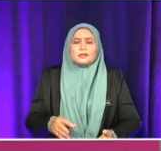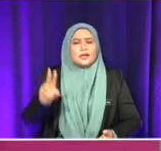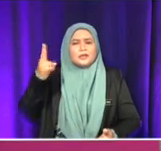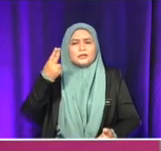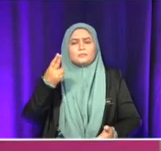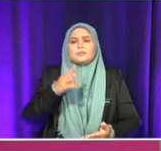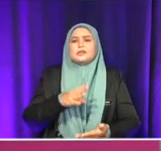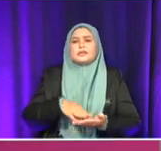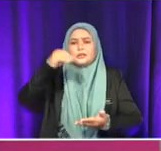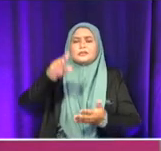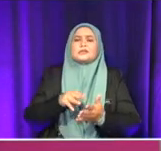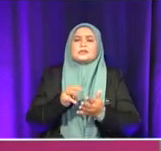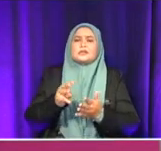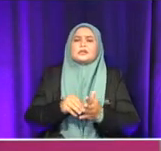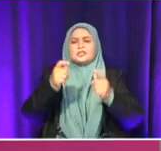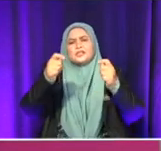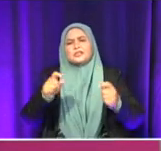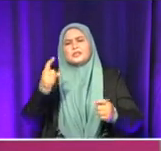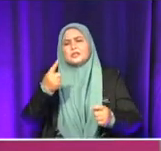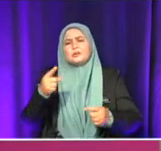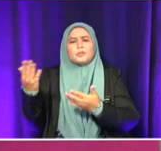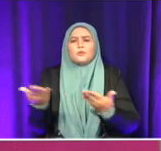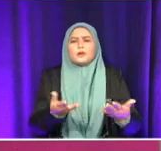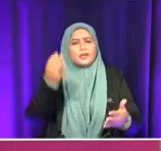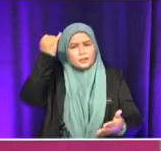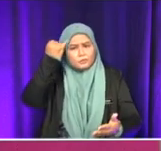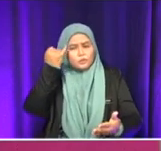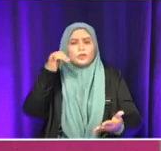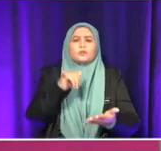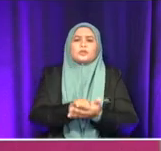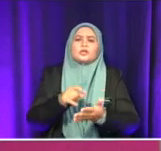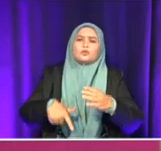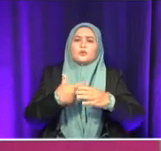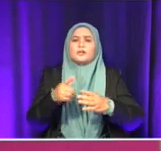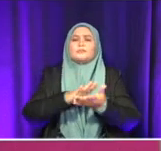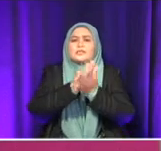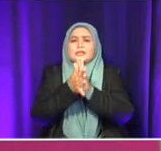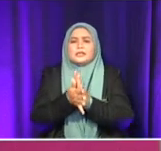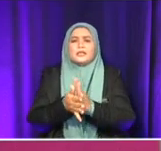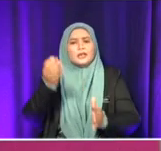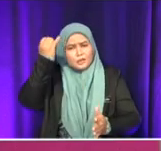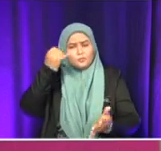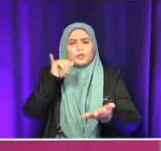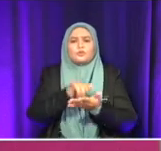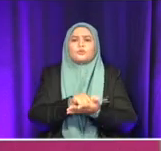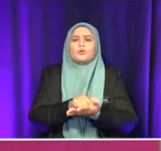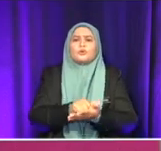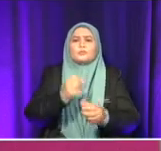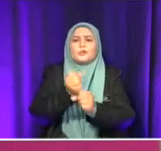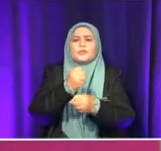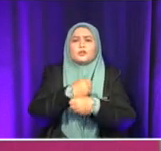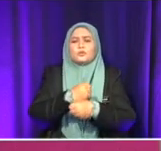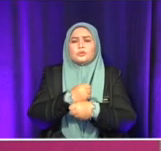belajar secara teori mereka akan bawa ilmu tersebut di luar dan menjadikan ilmu itu membentuk